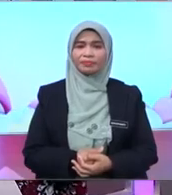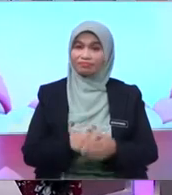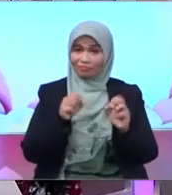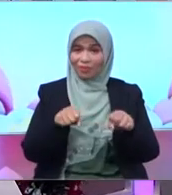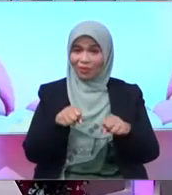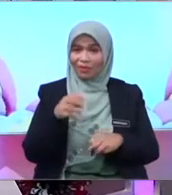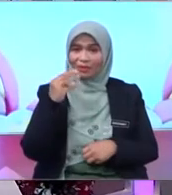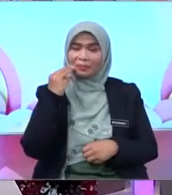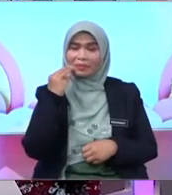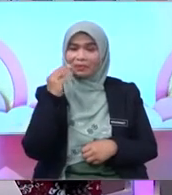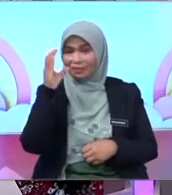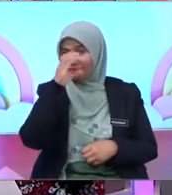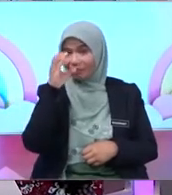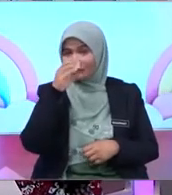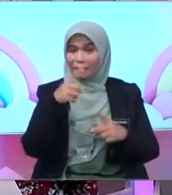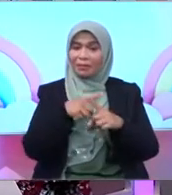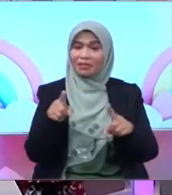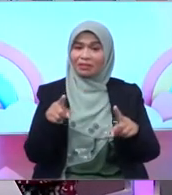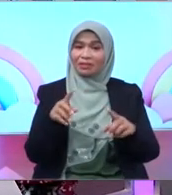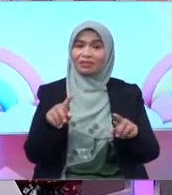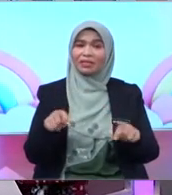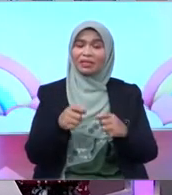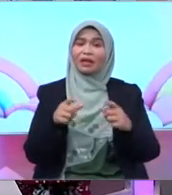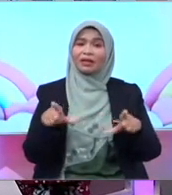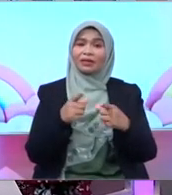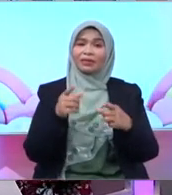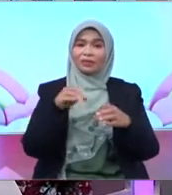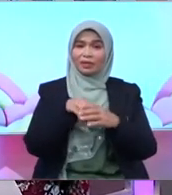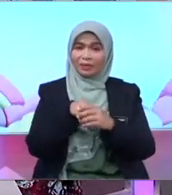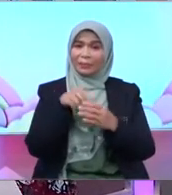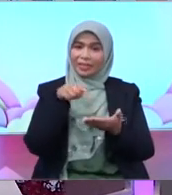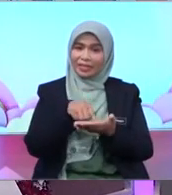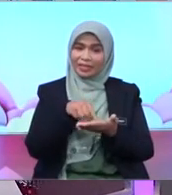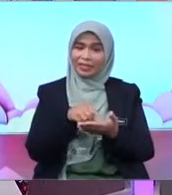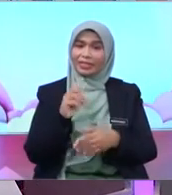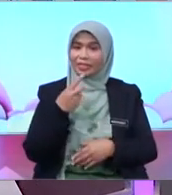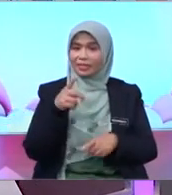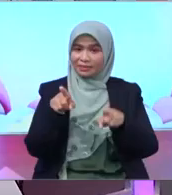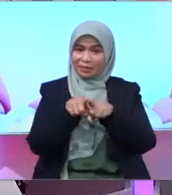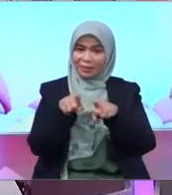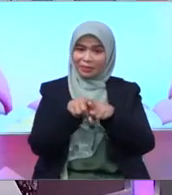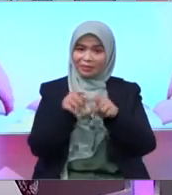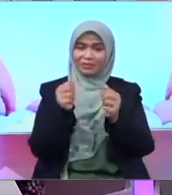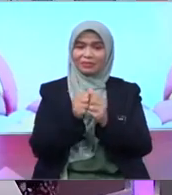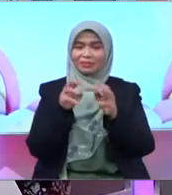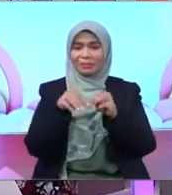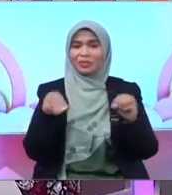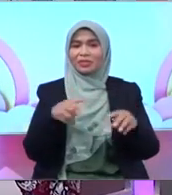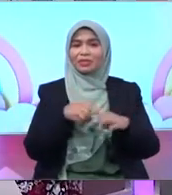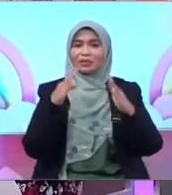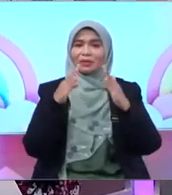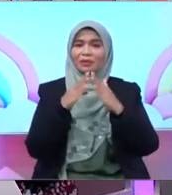Amira carikan perbedaan tingkah laku dalam situasi ini kita sama-sama dengan memori rumah dan juga